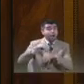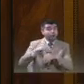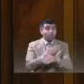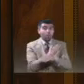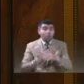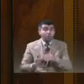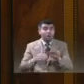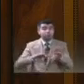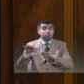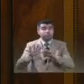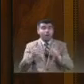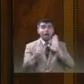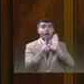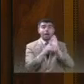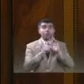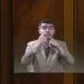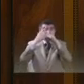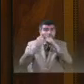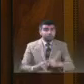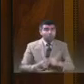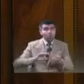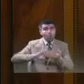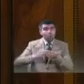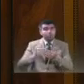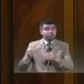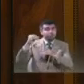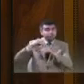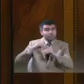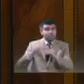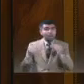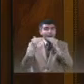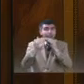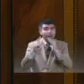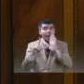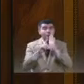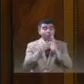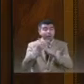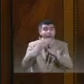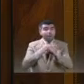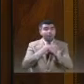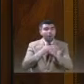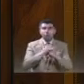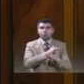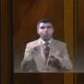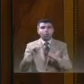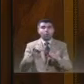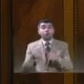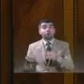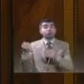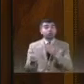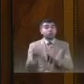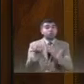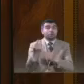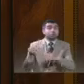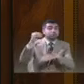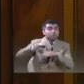القانون التنظيمي الجديد للمالية تتضمن تأطيرا قانونيا أكثر دقة للمديونية عبر إدخال قاعدة ذهبية تنص